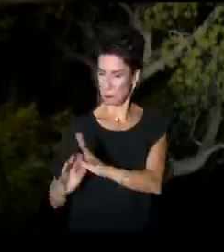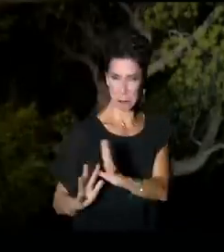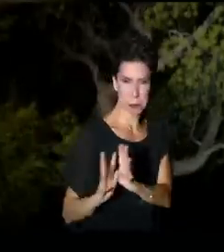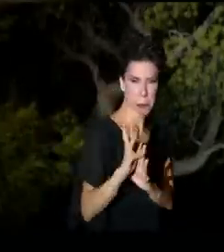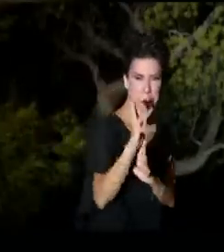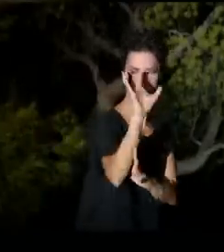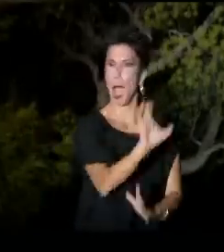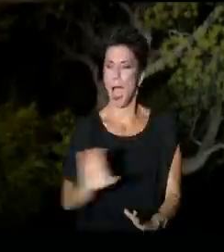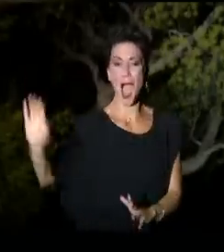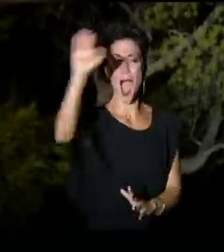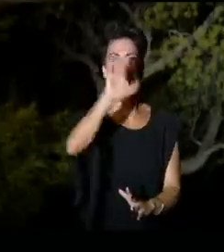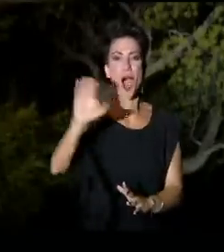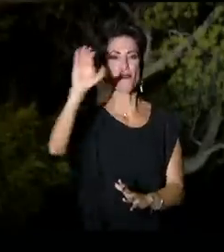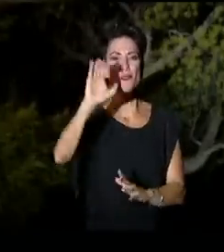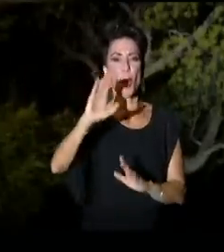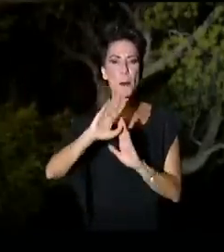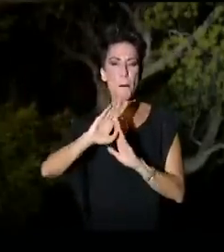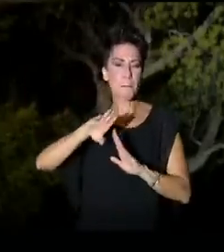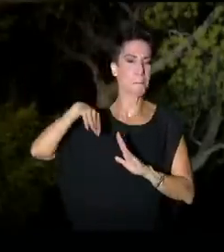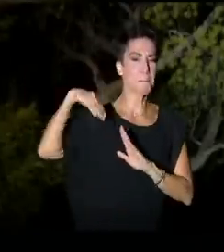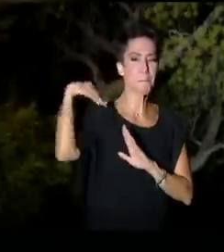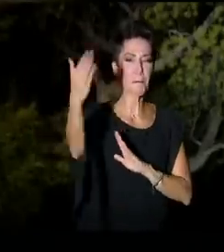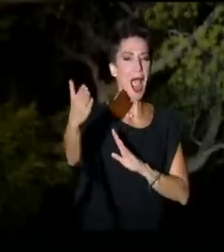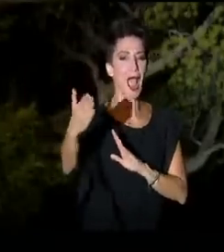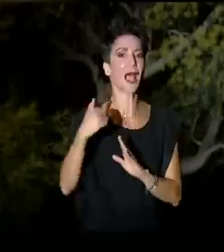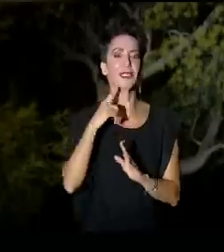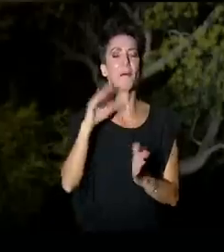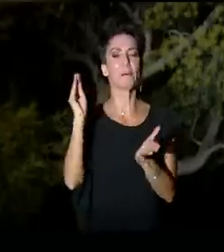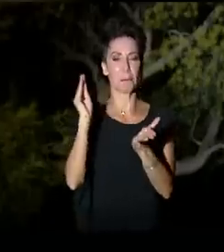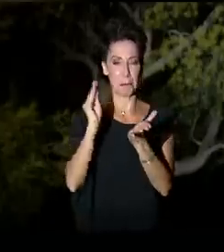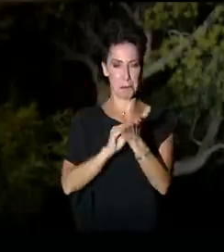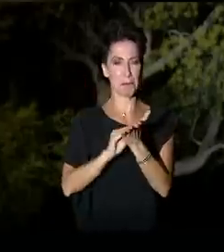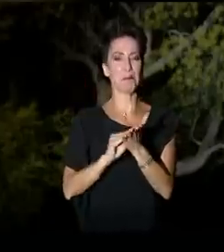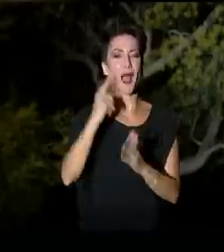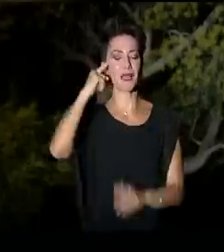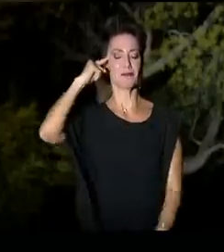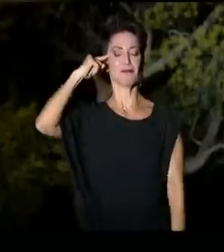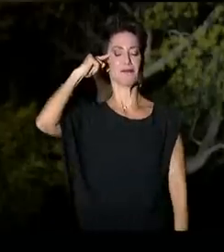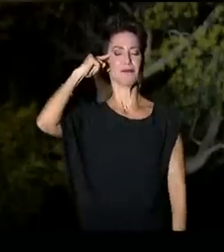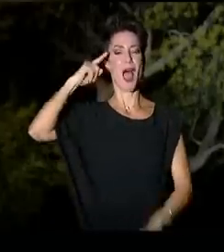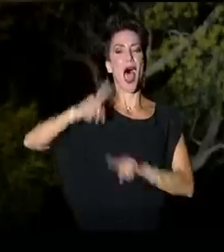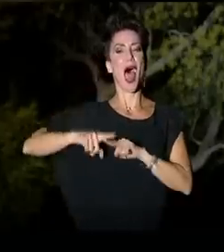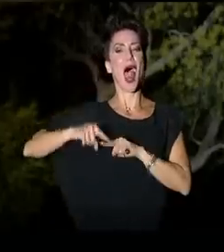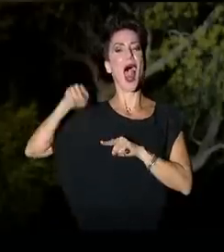του Μεσαίωνα, προσφεύγοντας και πάλι στην κλασική Ελλάδα.